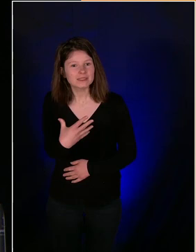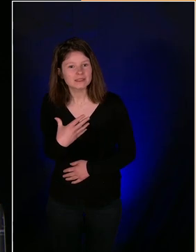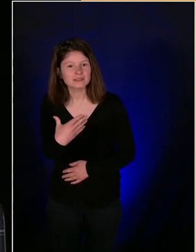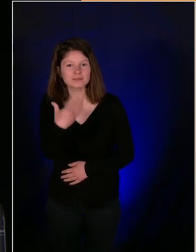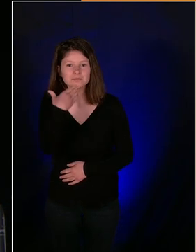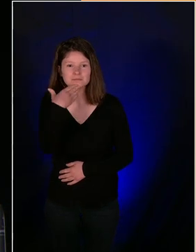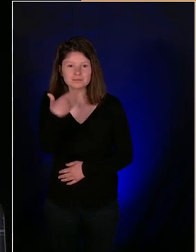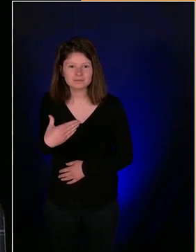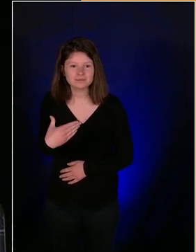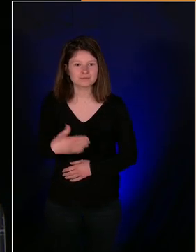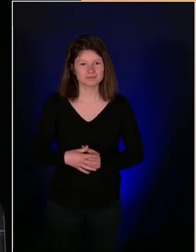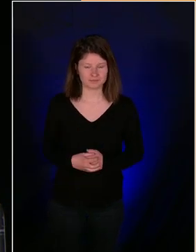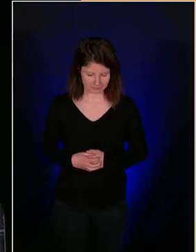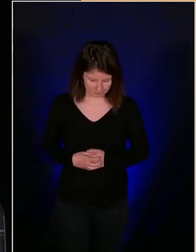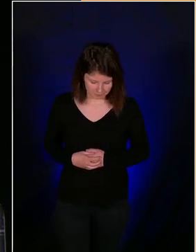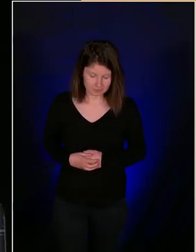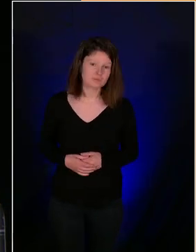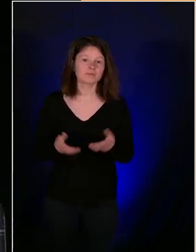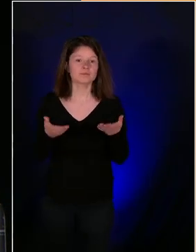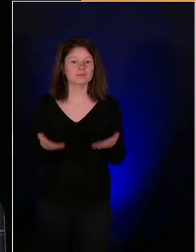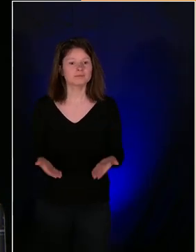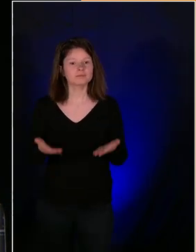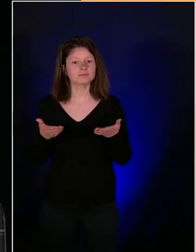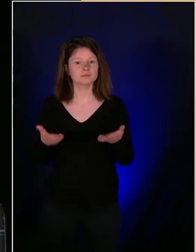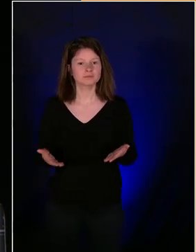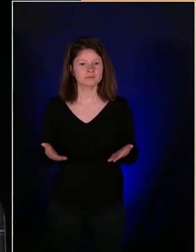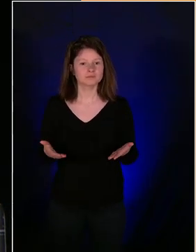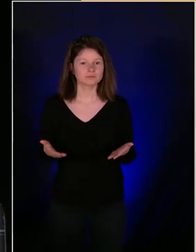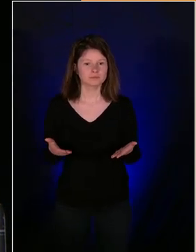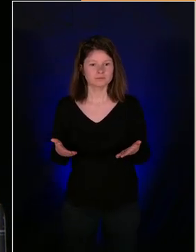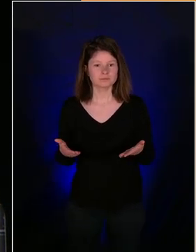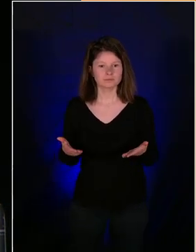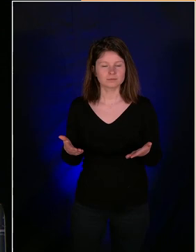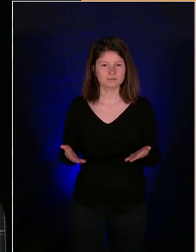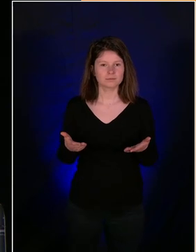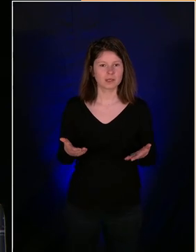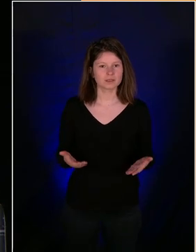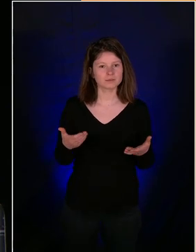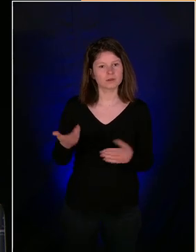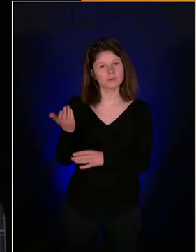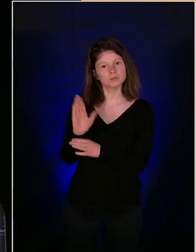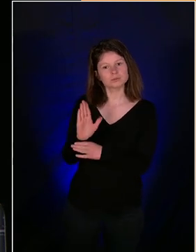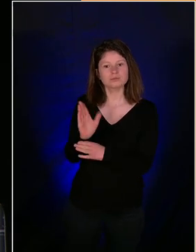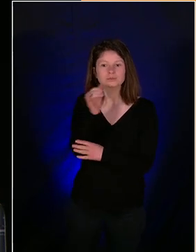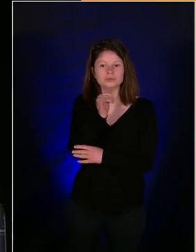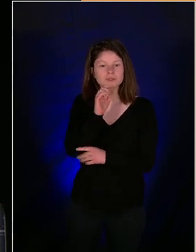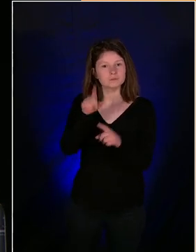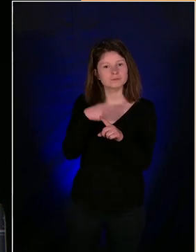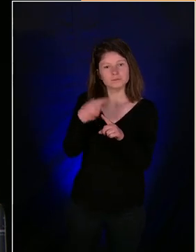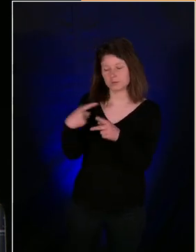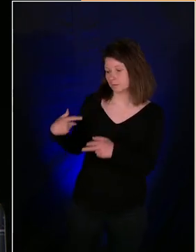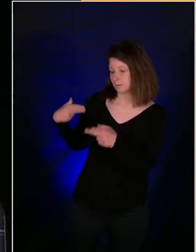Merci. Nous allons maintenant vous passer un petit film que nous n'avions pas pu vous passer dans la semaine, un petit film de